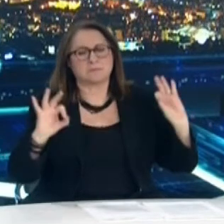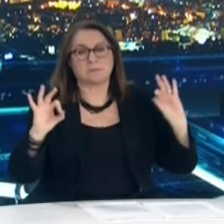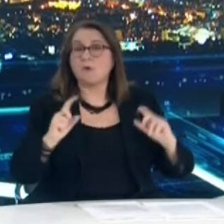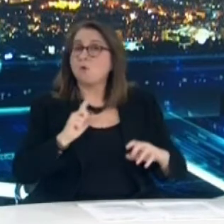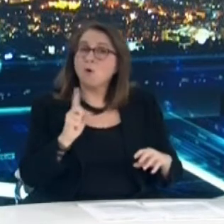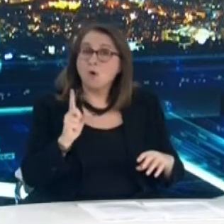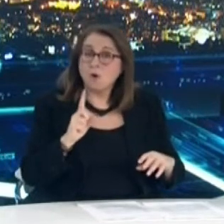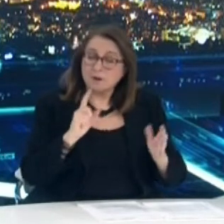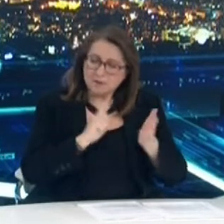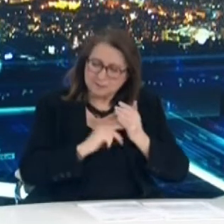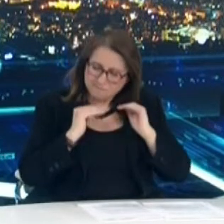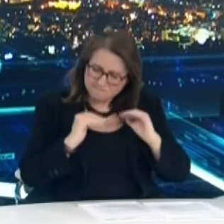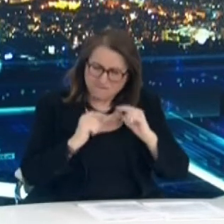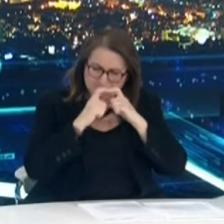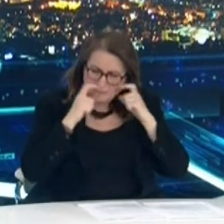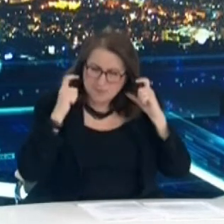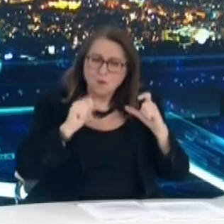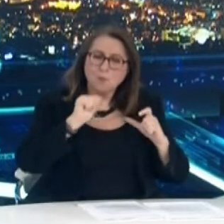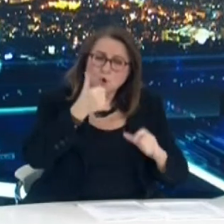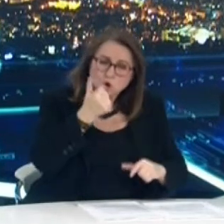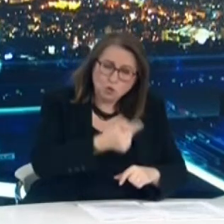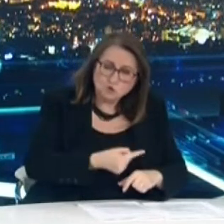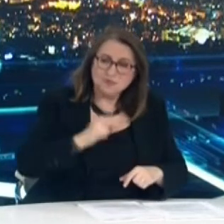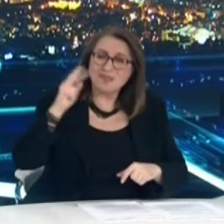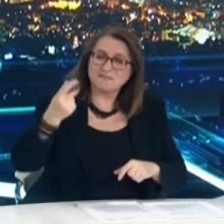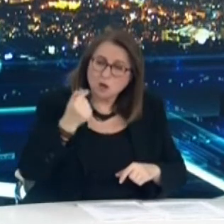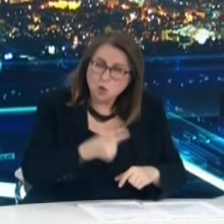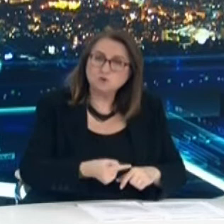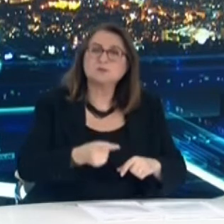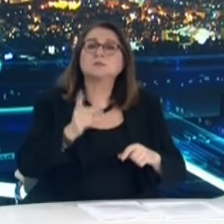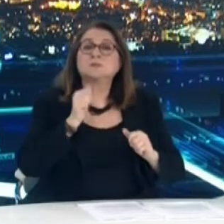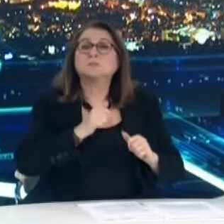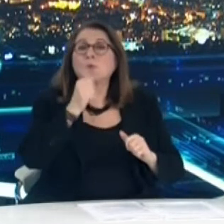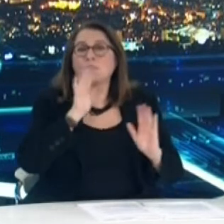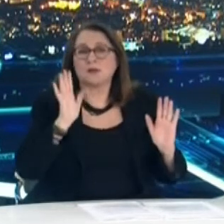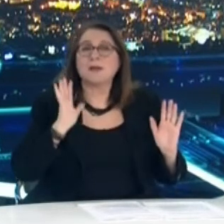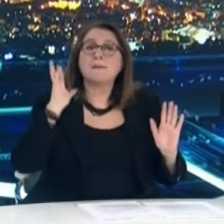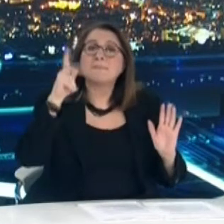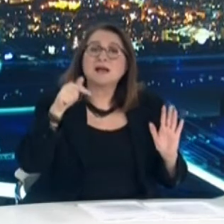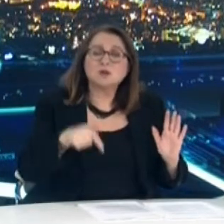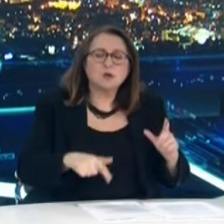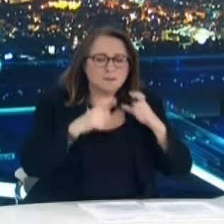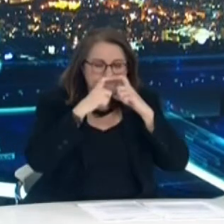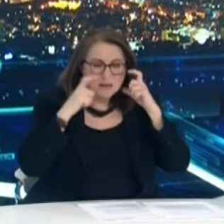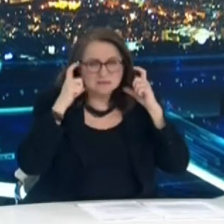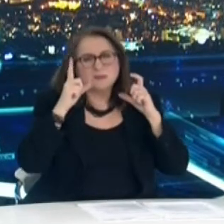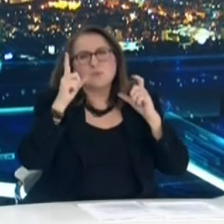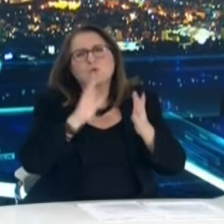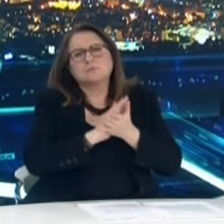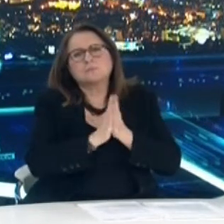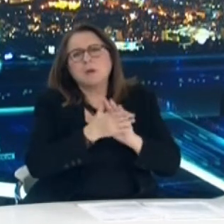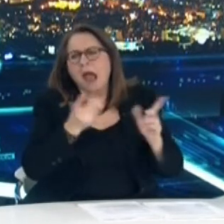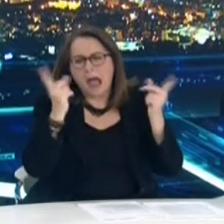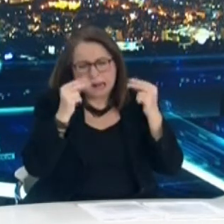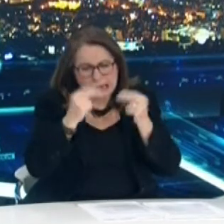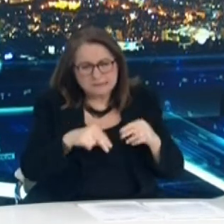μέτρα ατομικής προστασίας για χάρη των συνανθρώπων μας. Η χρήση της μάσκας είναι η πιο αποτελεσματική μη φαρμακευτική παρέμβαση για τη μείωση της